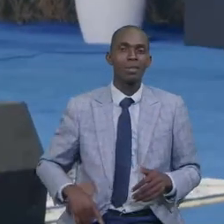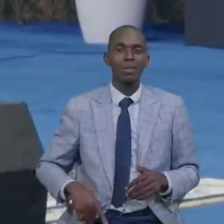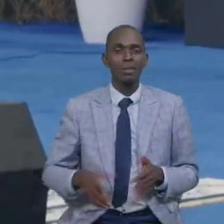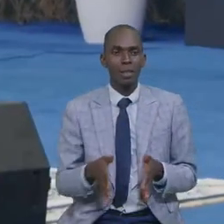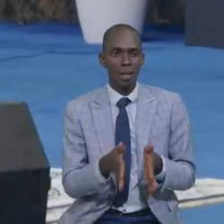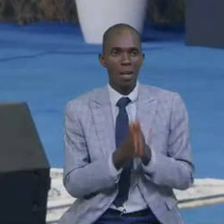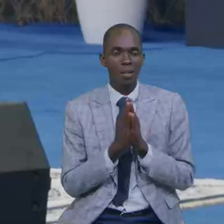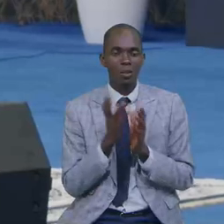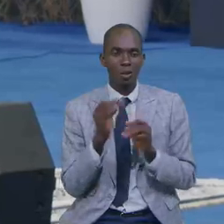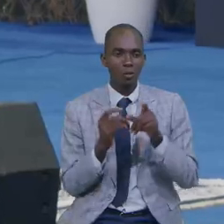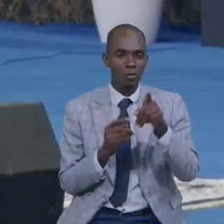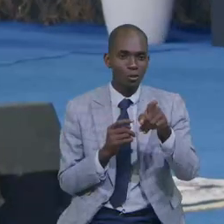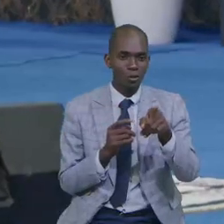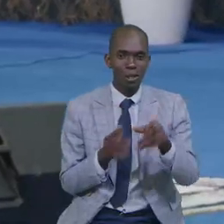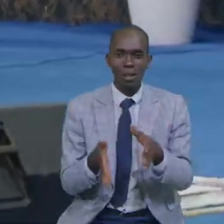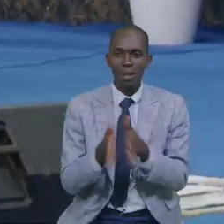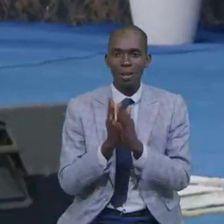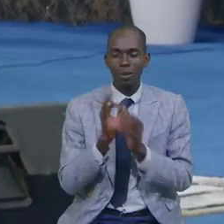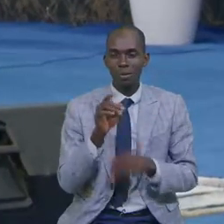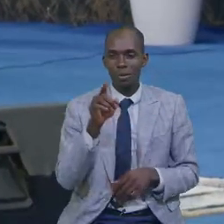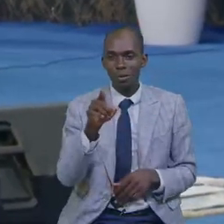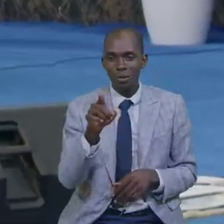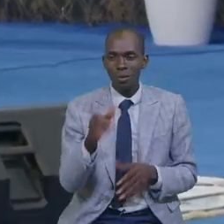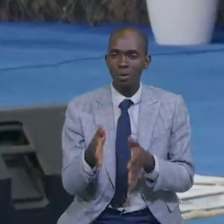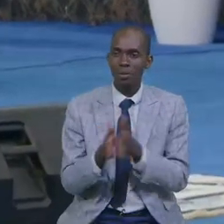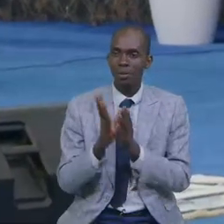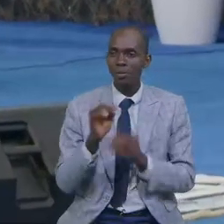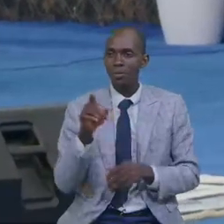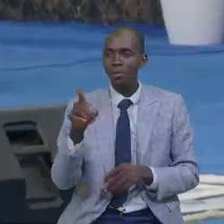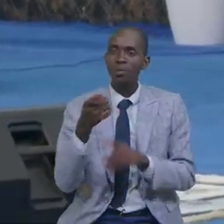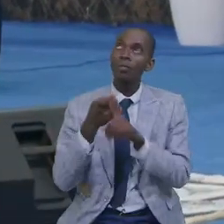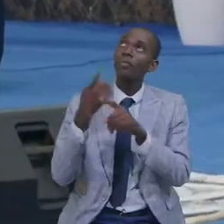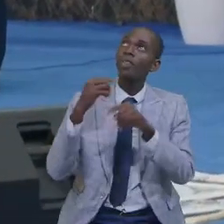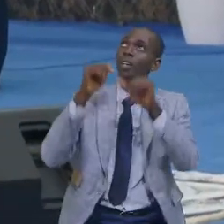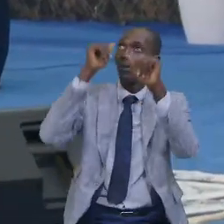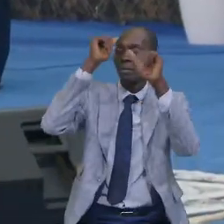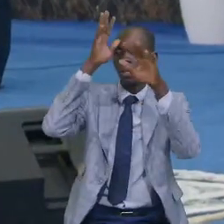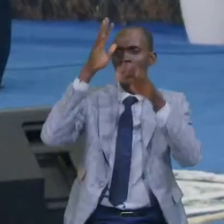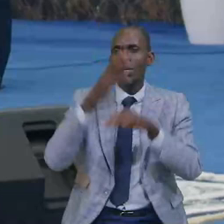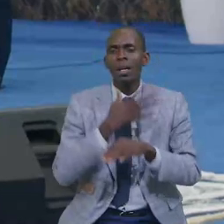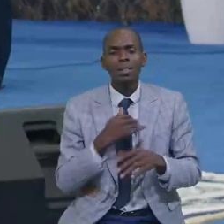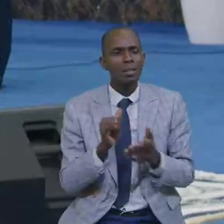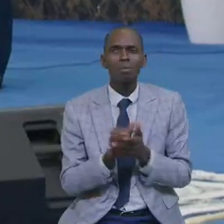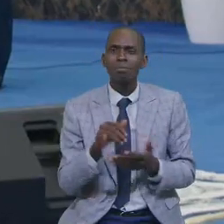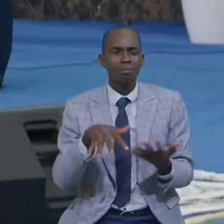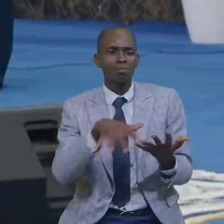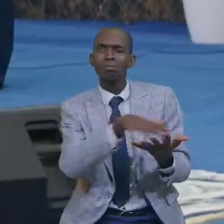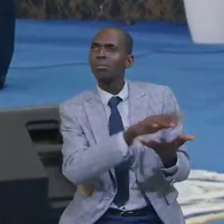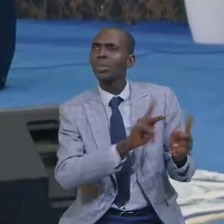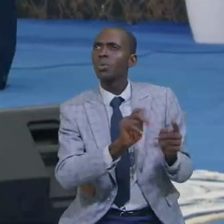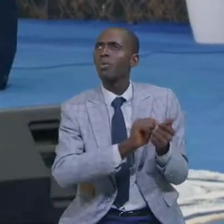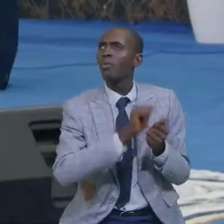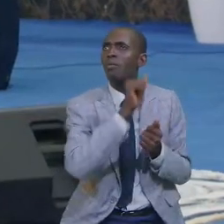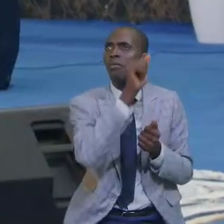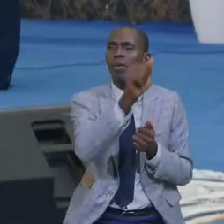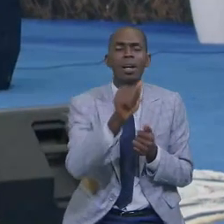le Seigneur a demandé d'après toi demande après de toi qui sont